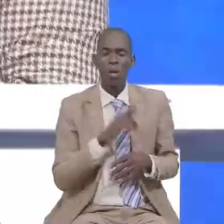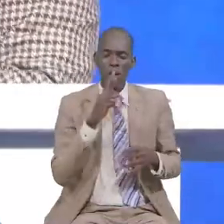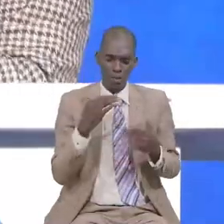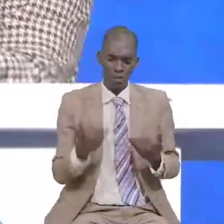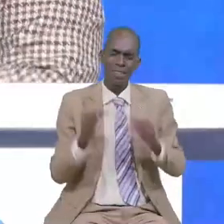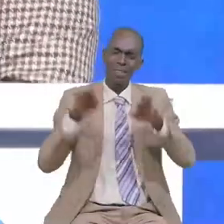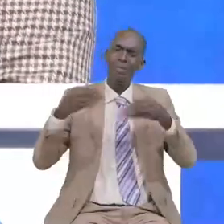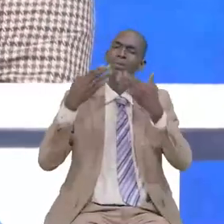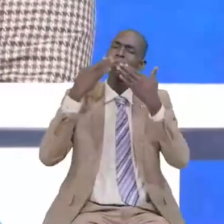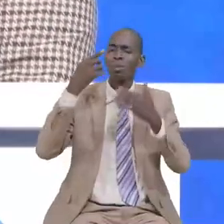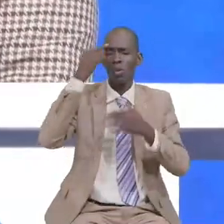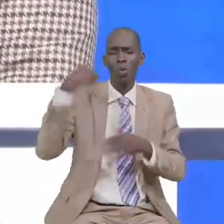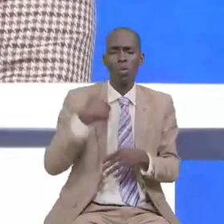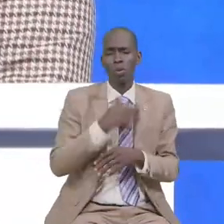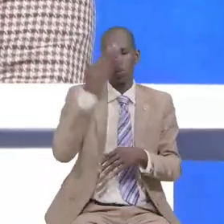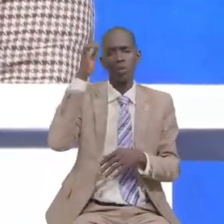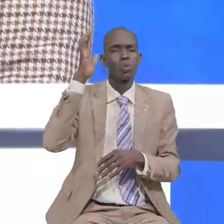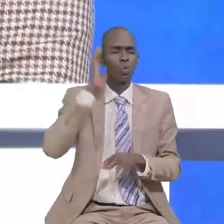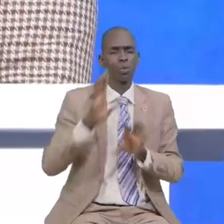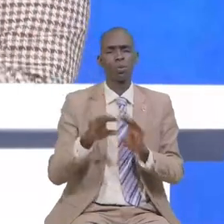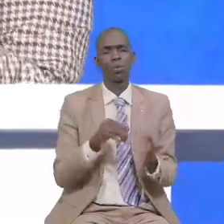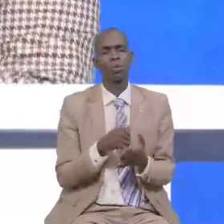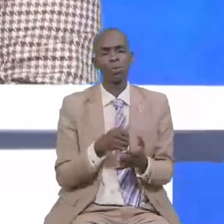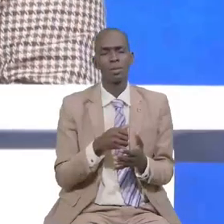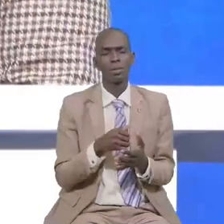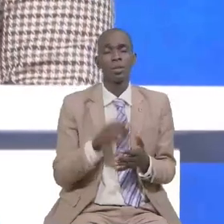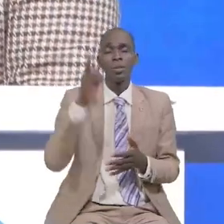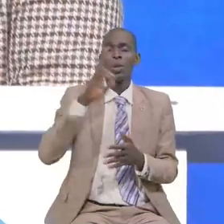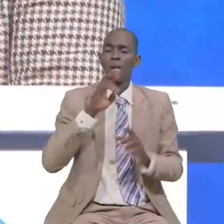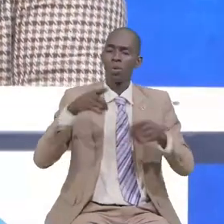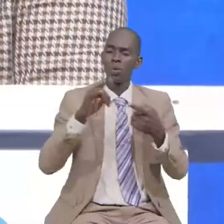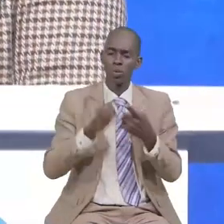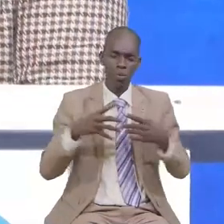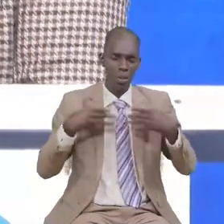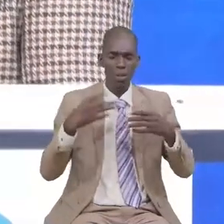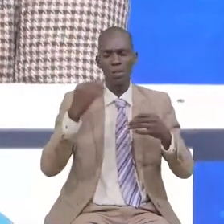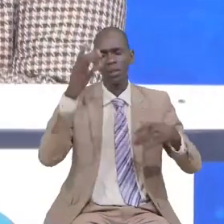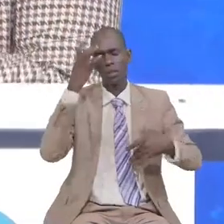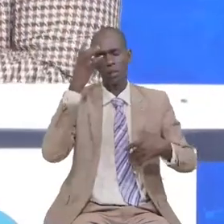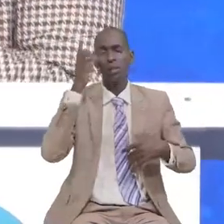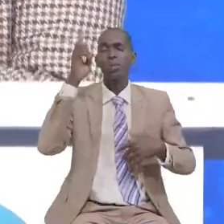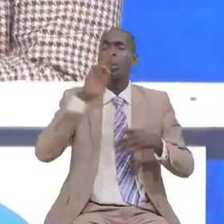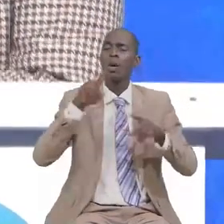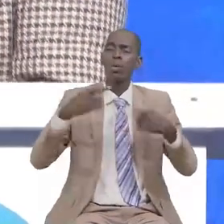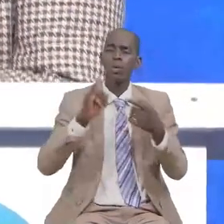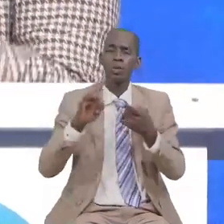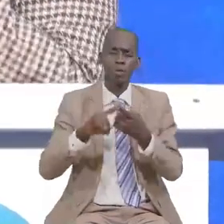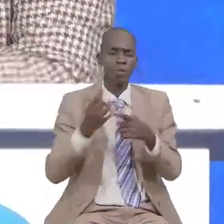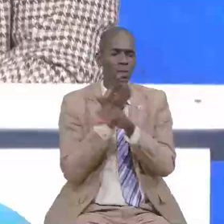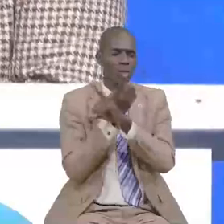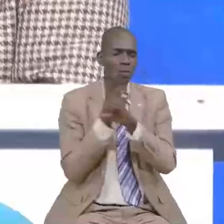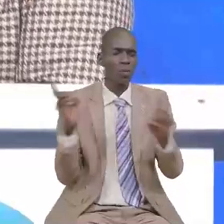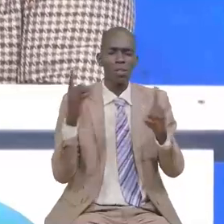rendons grâce parce que nous savons que tu vas le faire. Tu vas guérir les malades. Tu vas